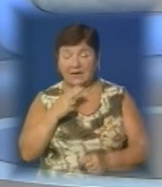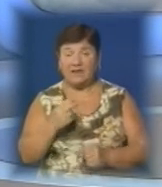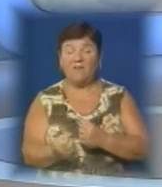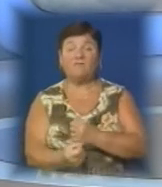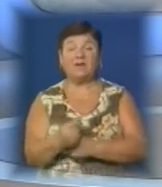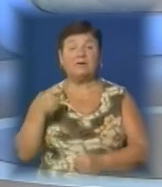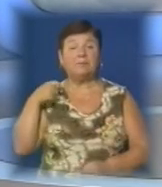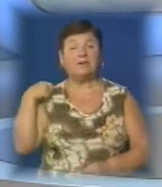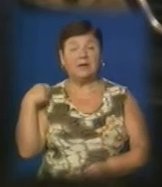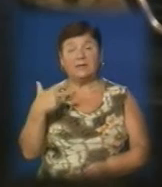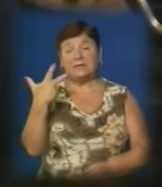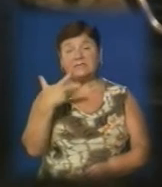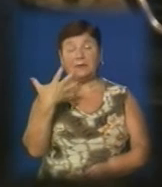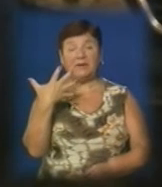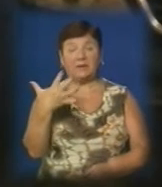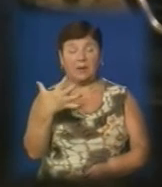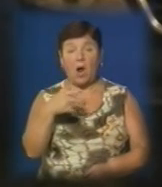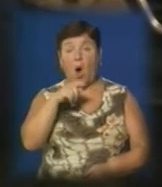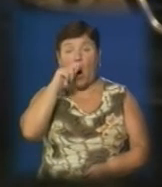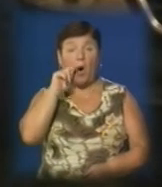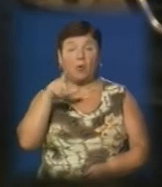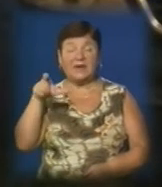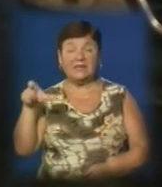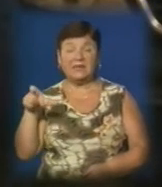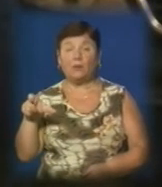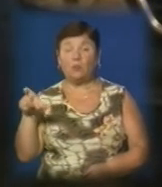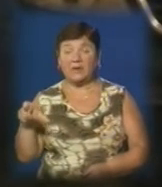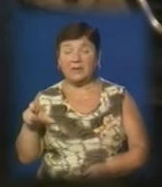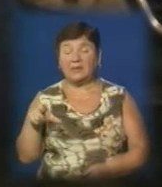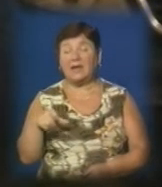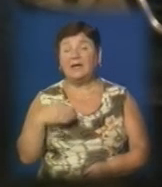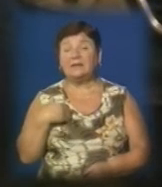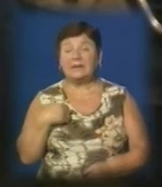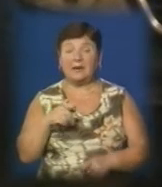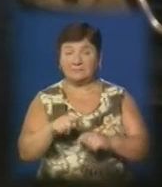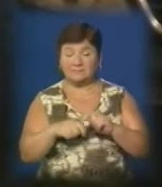прикордонники в машині 35-річного громадянина України в пункті пропуску Вилок. На